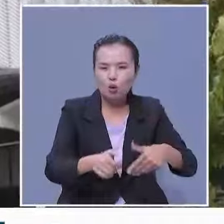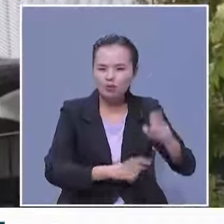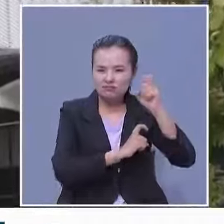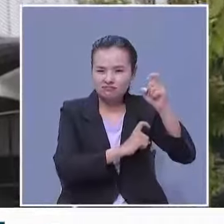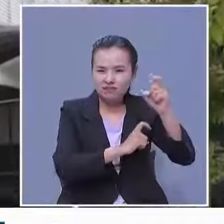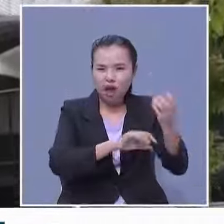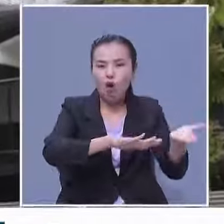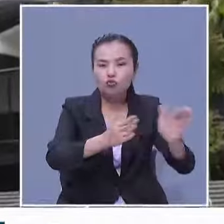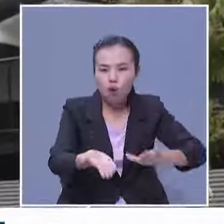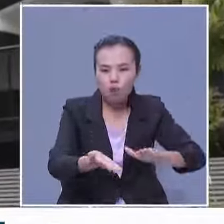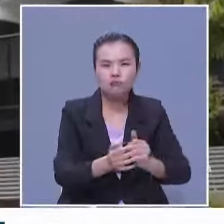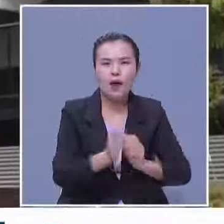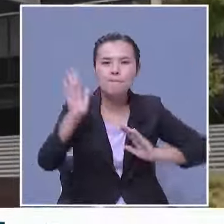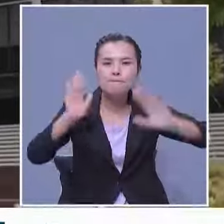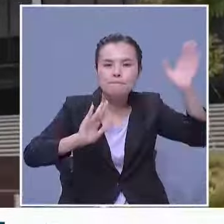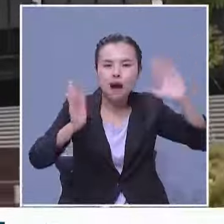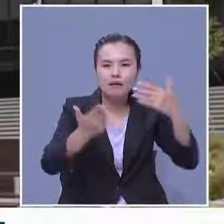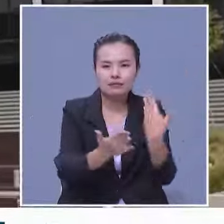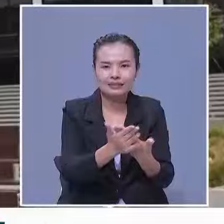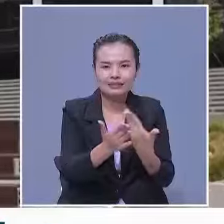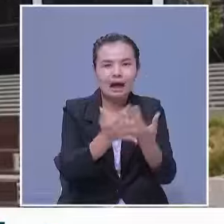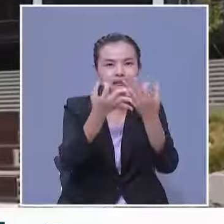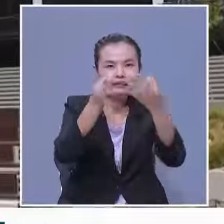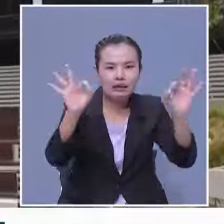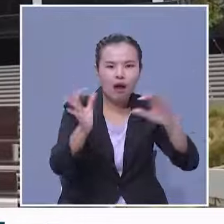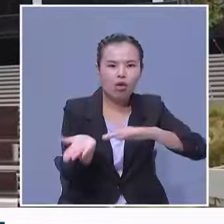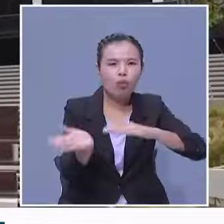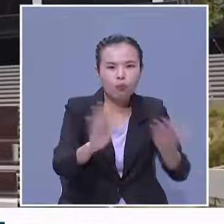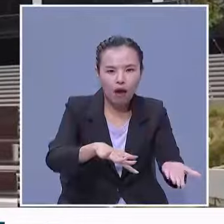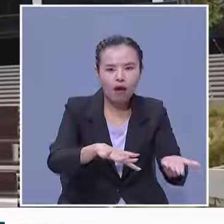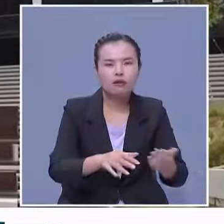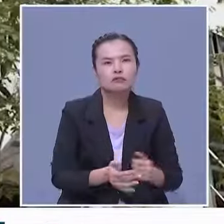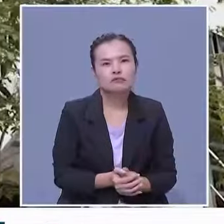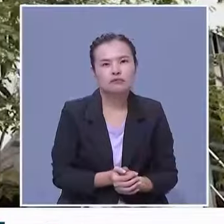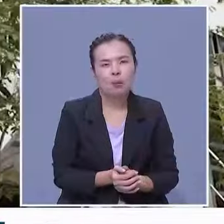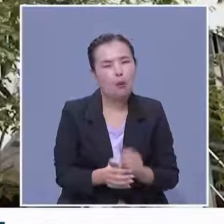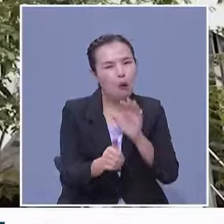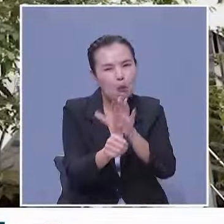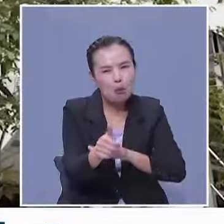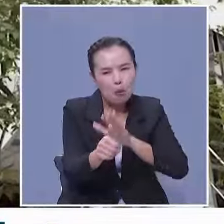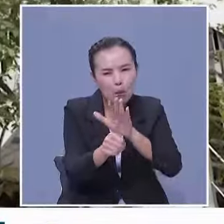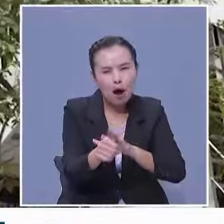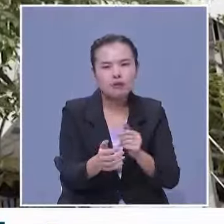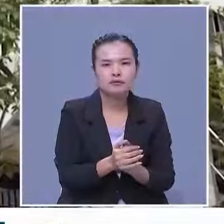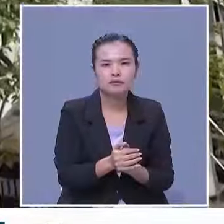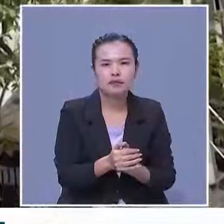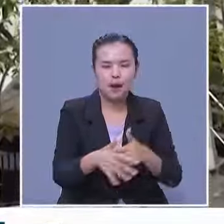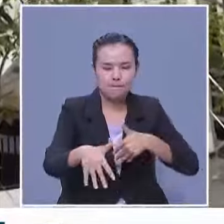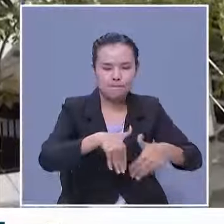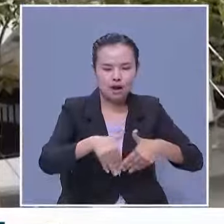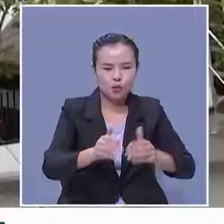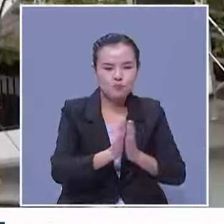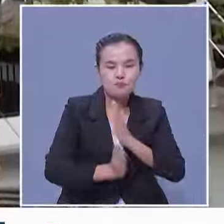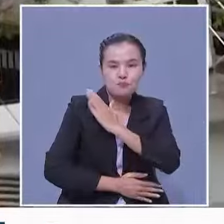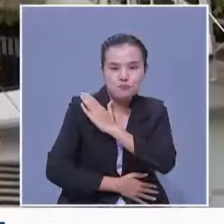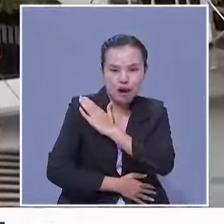หายนะอธิปไตยทางการเงินของชาตินะครับพังพินาศไปสิ้นได้อย่างน่าสังเวชใจโดยคณะศิษย์หลวงตามหาบัวใน